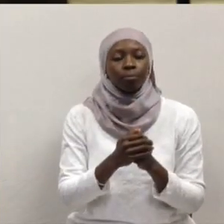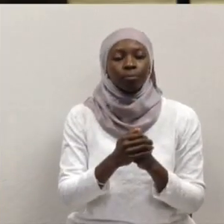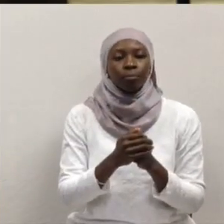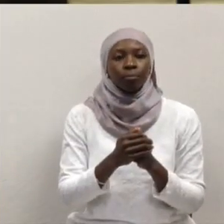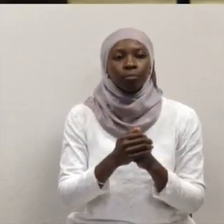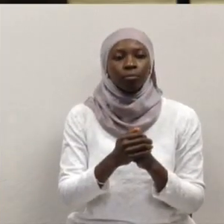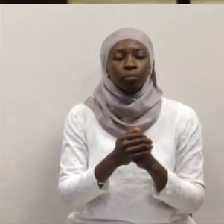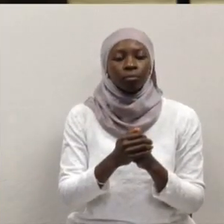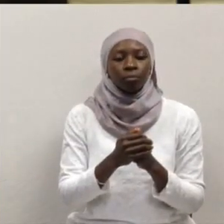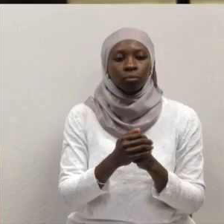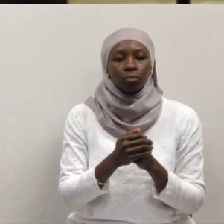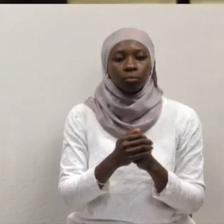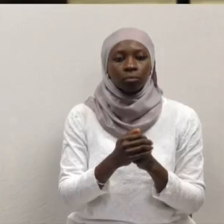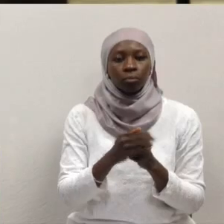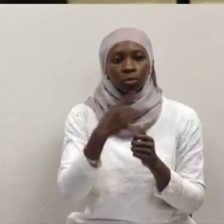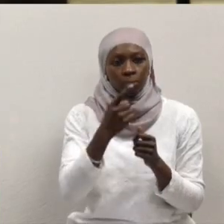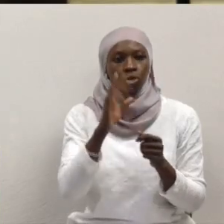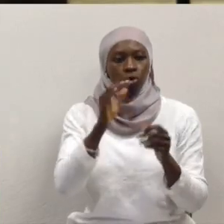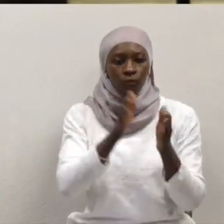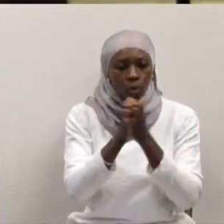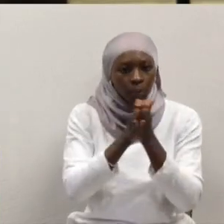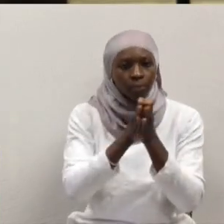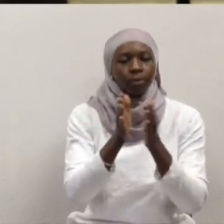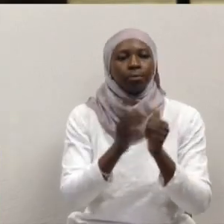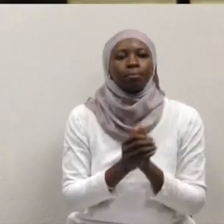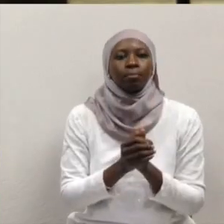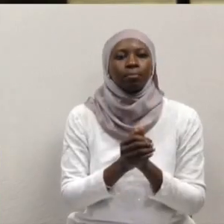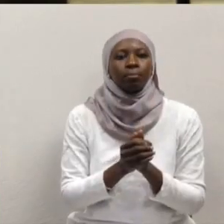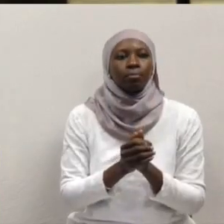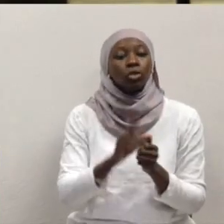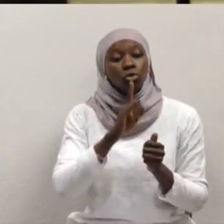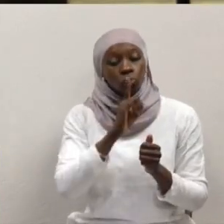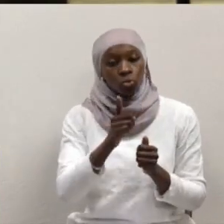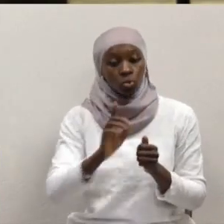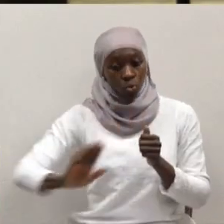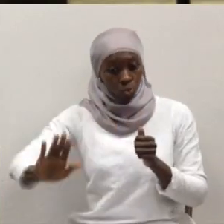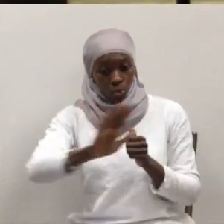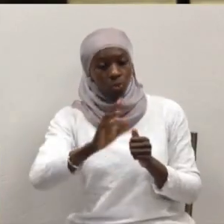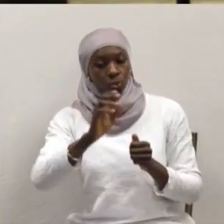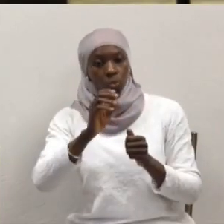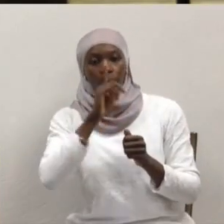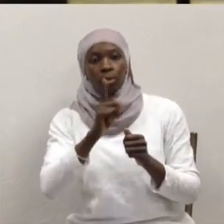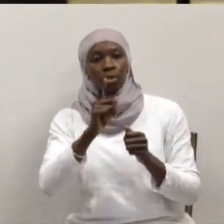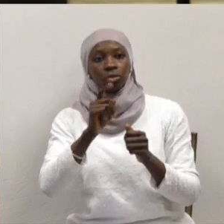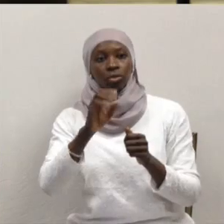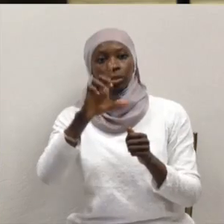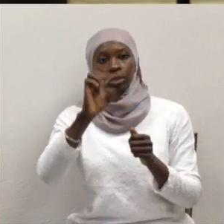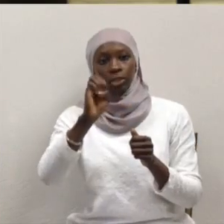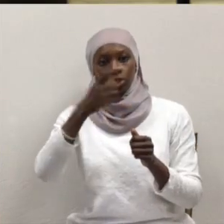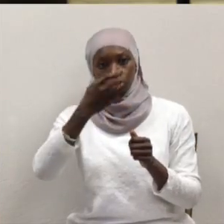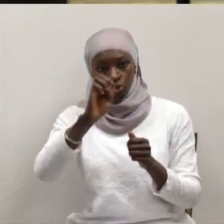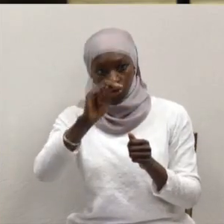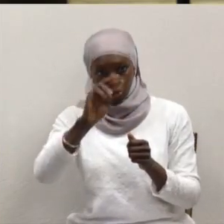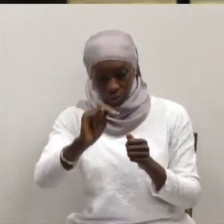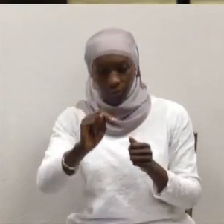تُعَزِّرُوا وَتُوَقِّرُوا, the pledge of commitment. Indeed, those who pledge allegiance to you, O Muhammad, they